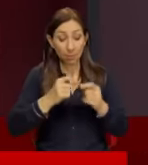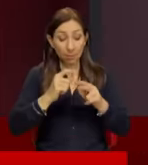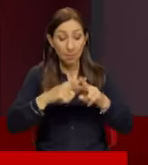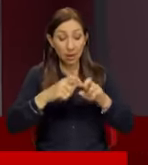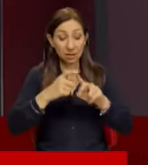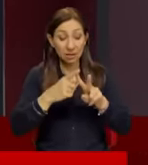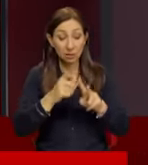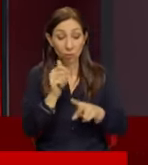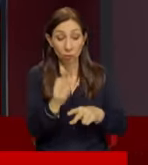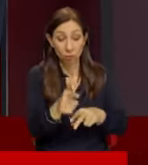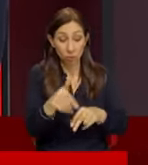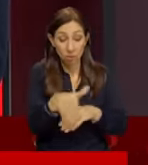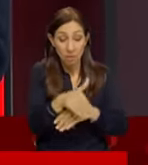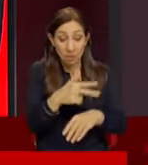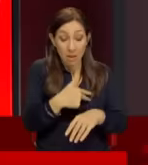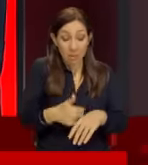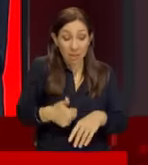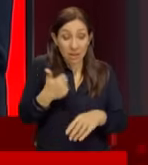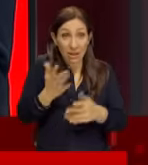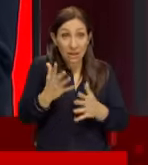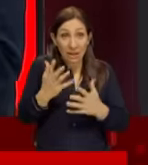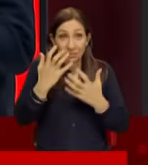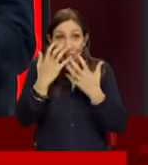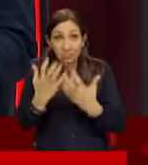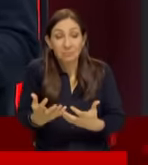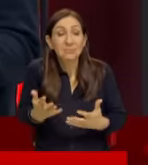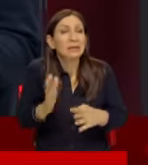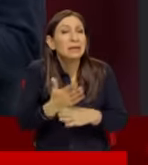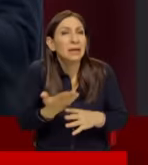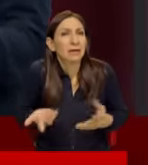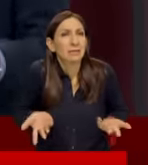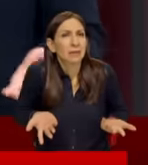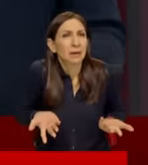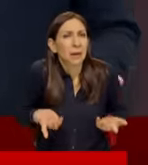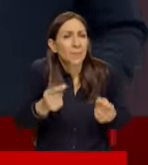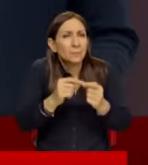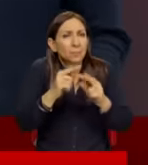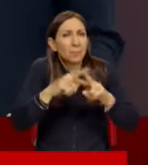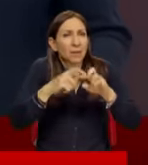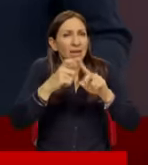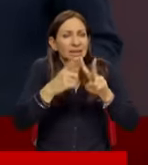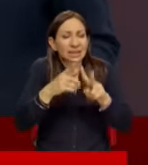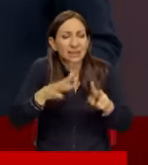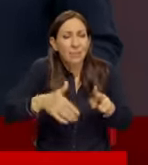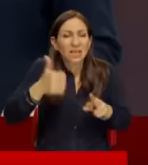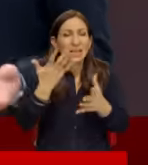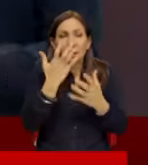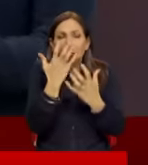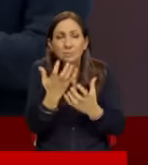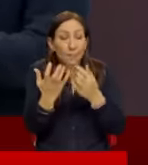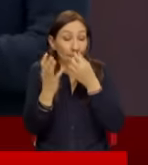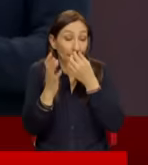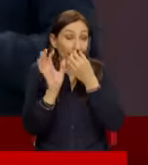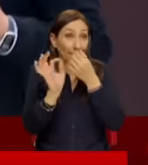Ulus ilçesindeki belediye başkanıyla niye ilgilenir ki? Niye ilgilenir? Neden? Ya da Bartın belediye başkanıyla genel olarak niye ilgilenir?